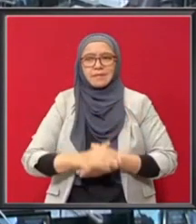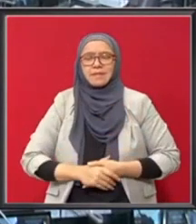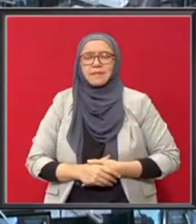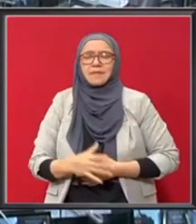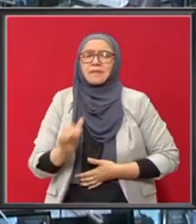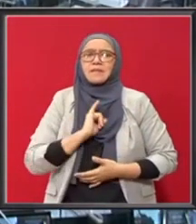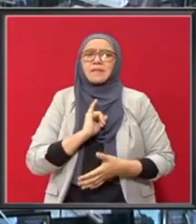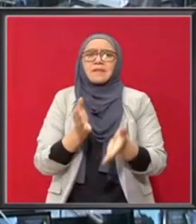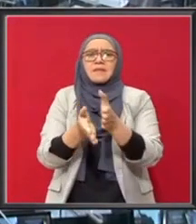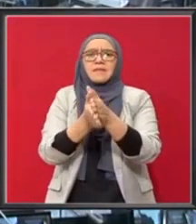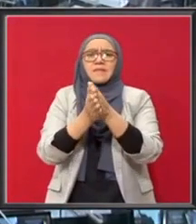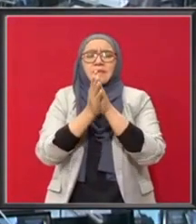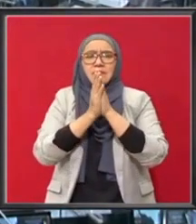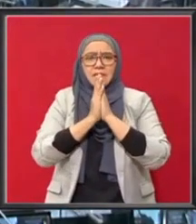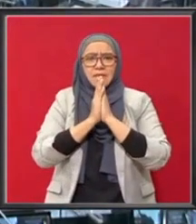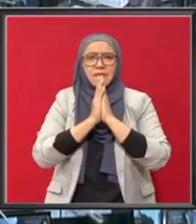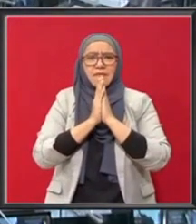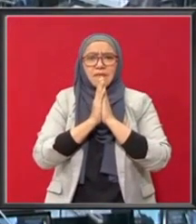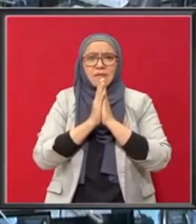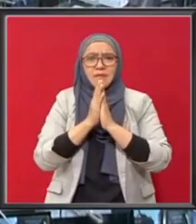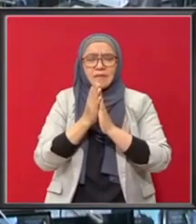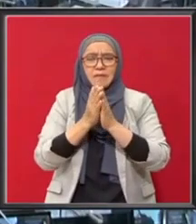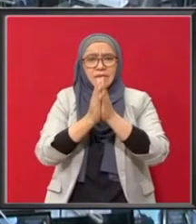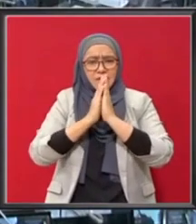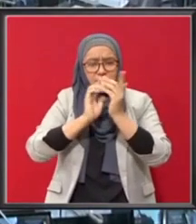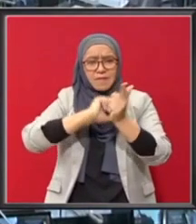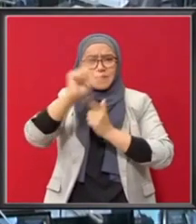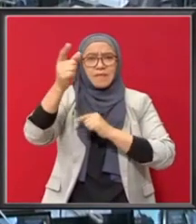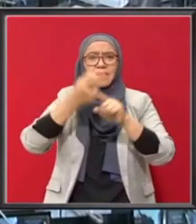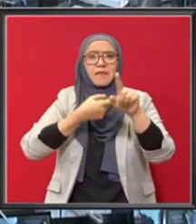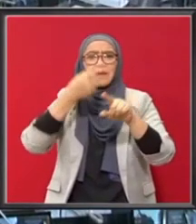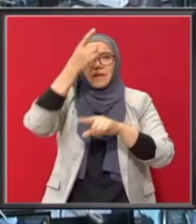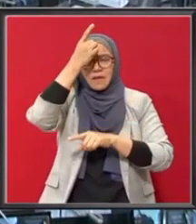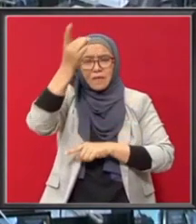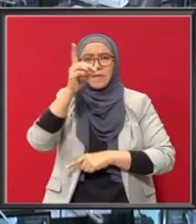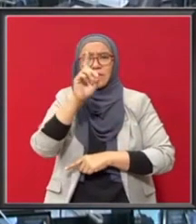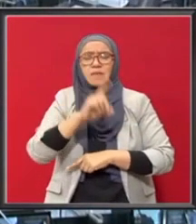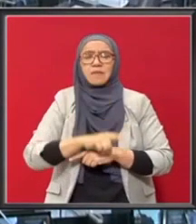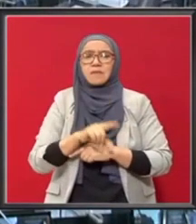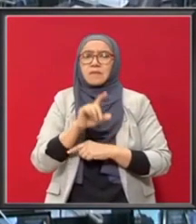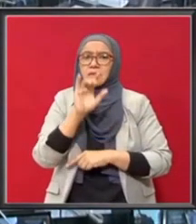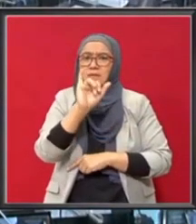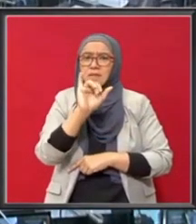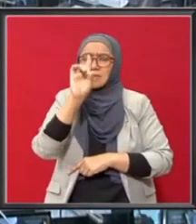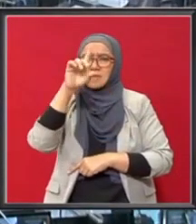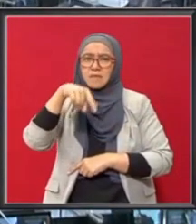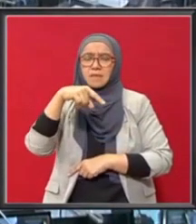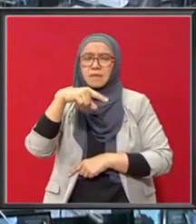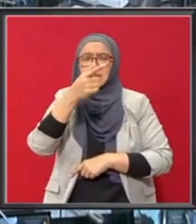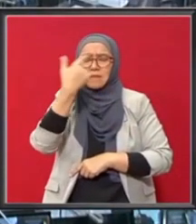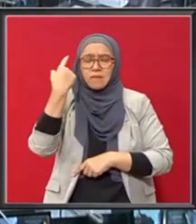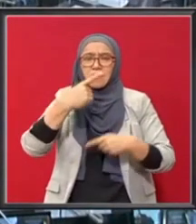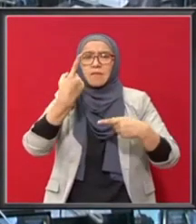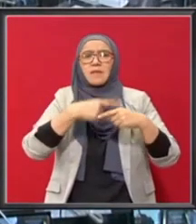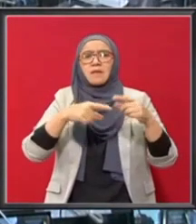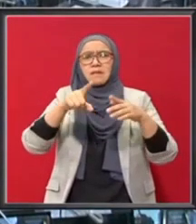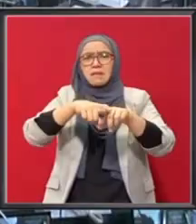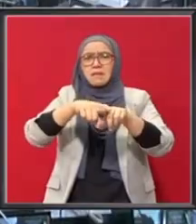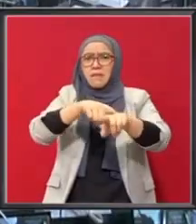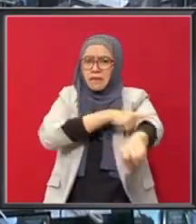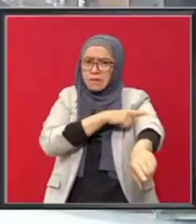Datuk yang di petua untuk mengambil masa skip agak panjang jawabannya karena ya ya bersangkutan terus dengan pendek big